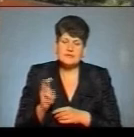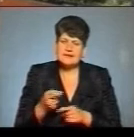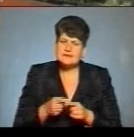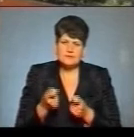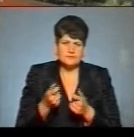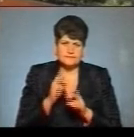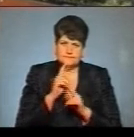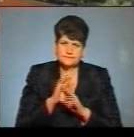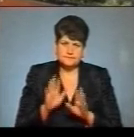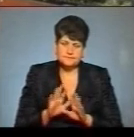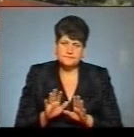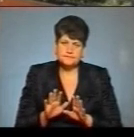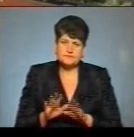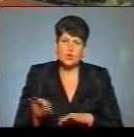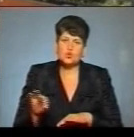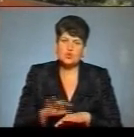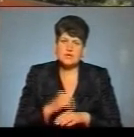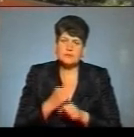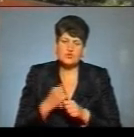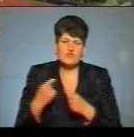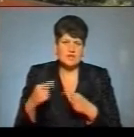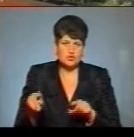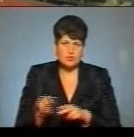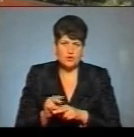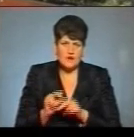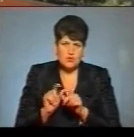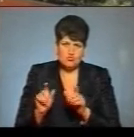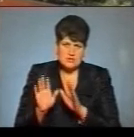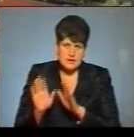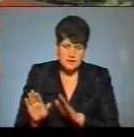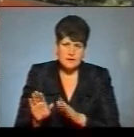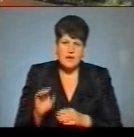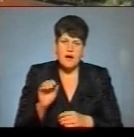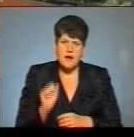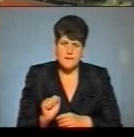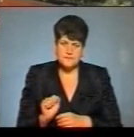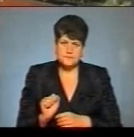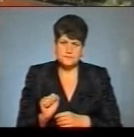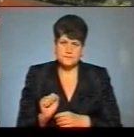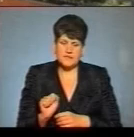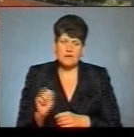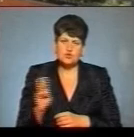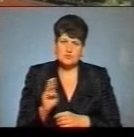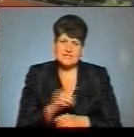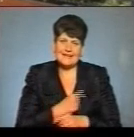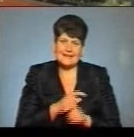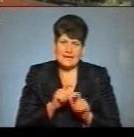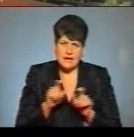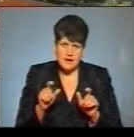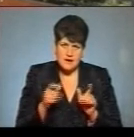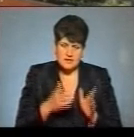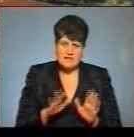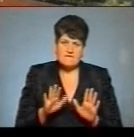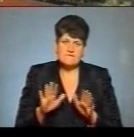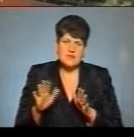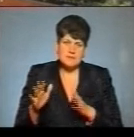зовсім вірно. Дружина працює в зовсім іншому лікувальному закладі, а в Шумській лікарні